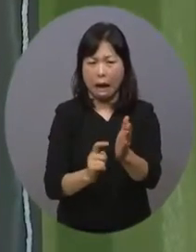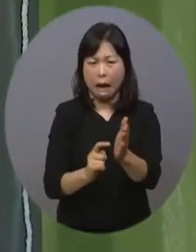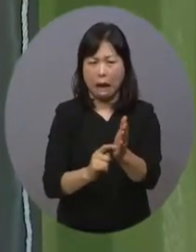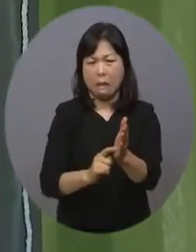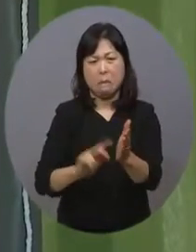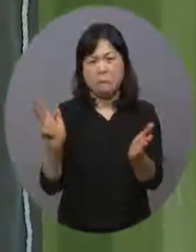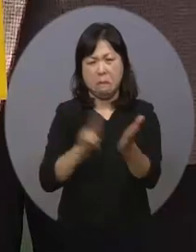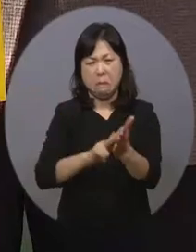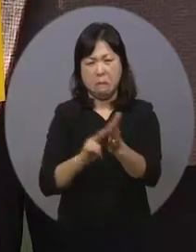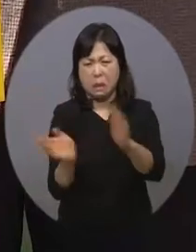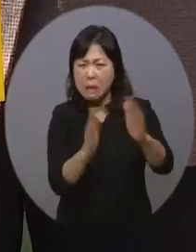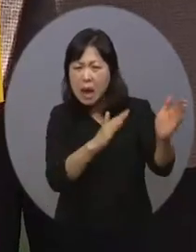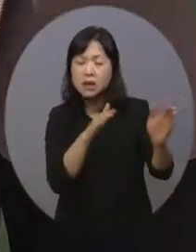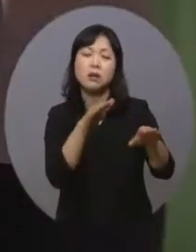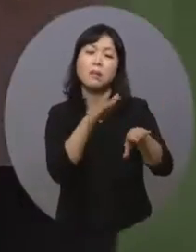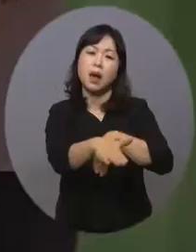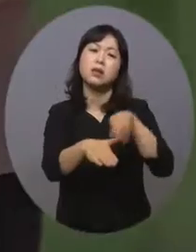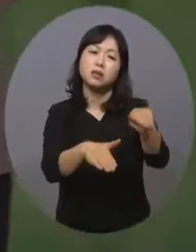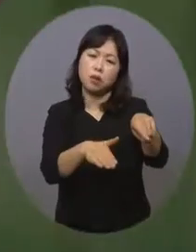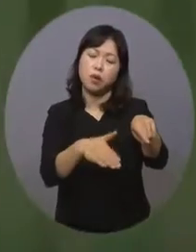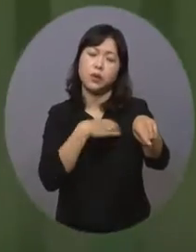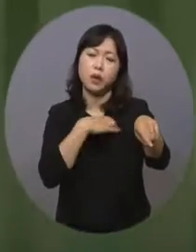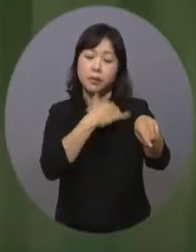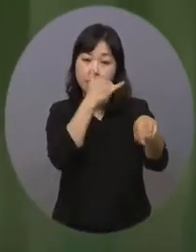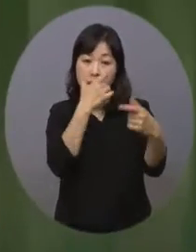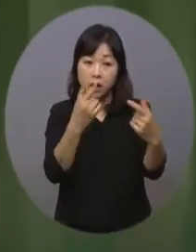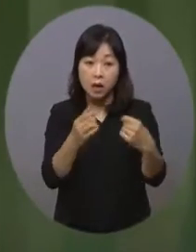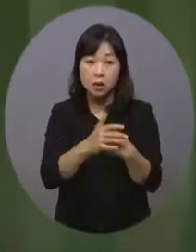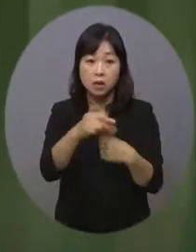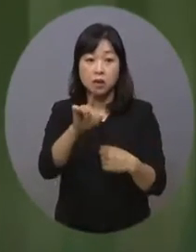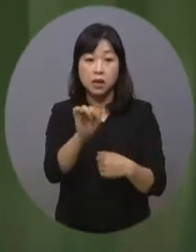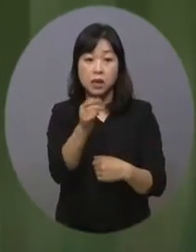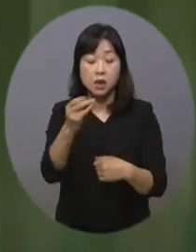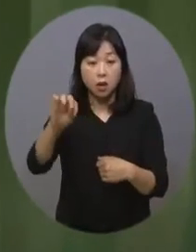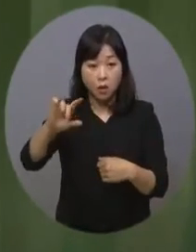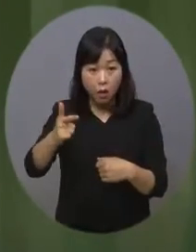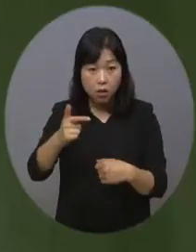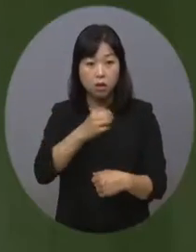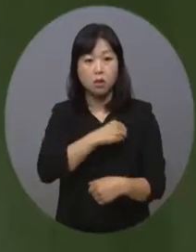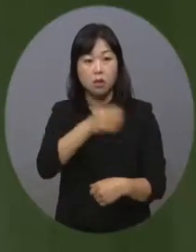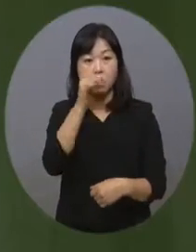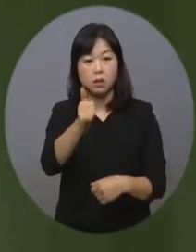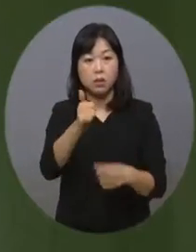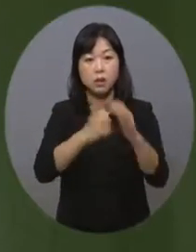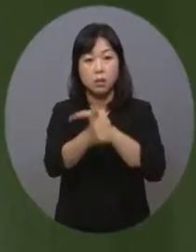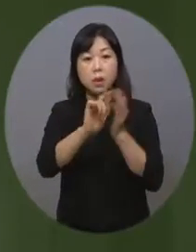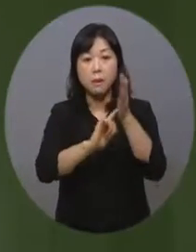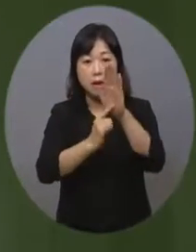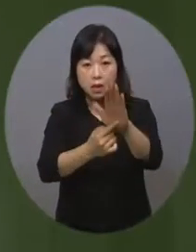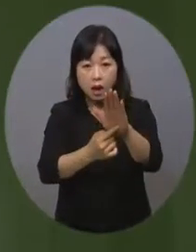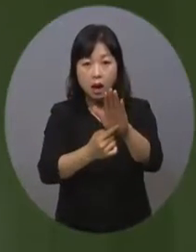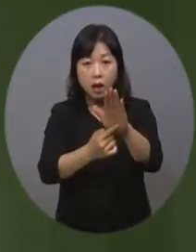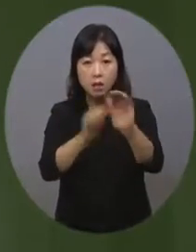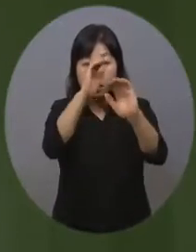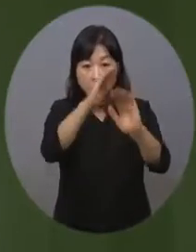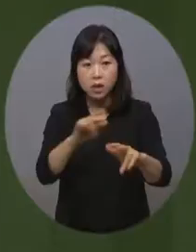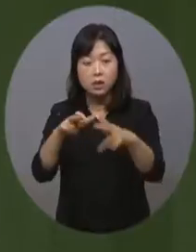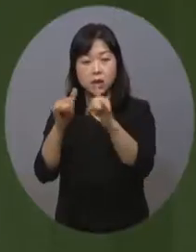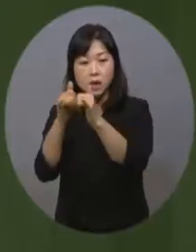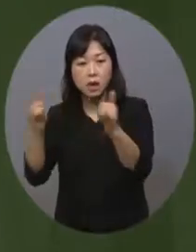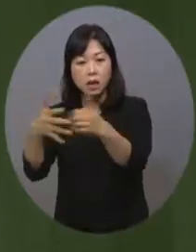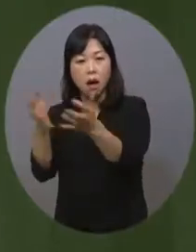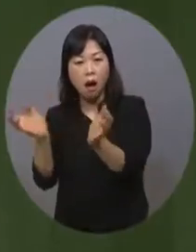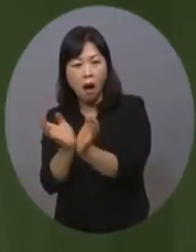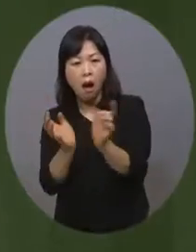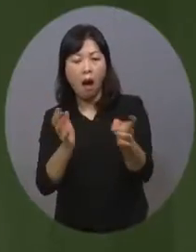지적입니다. 이런 가운데 장혜영 의원이 대표 발의한 장애인 권리보장법에 장애계의 환영 입장이 나와 관심이